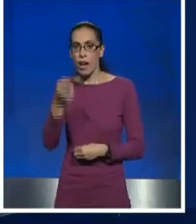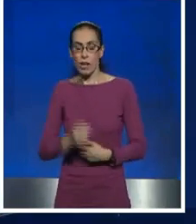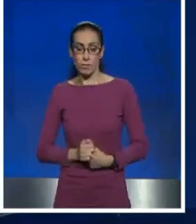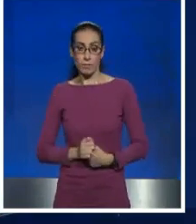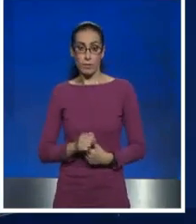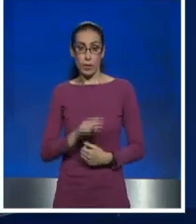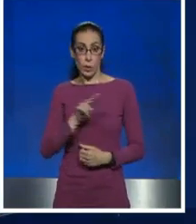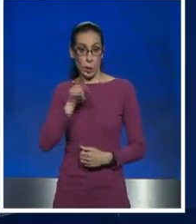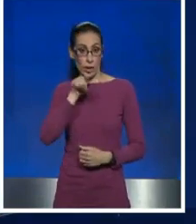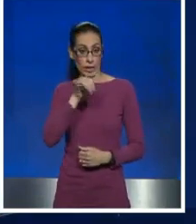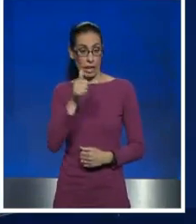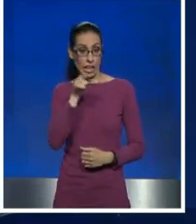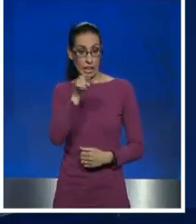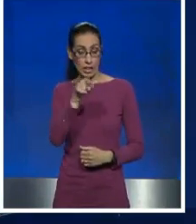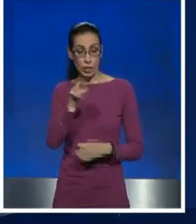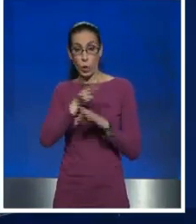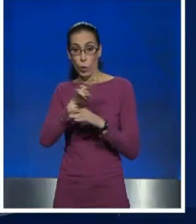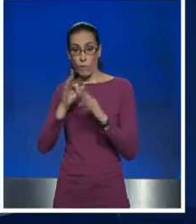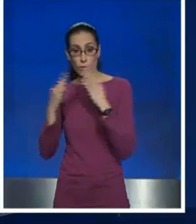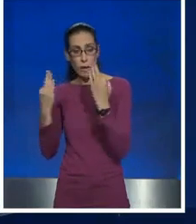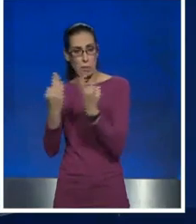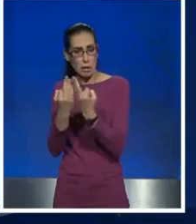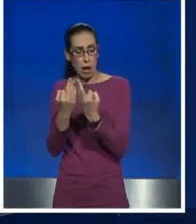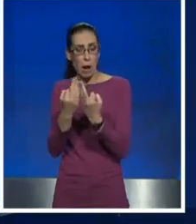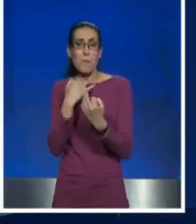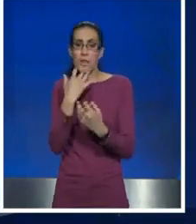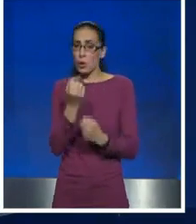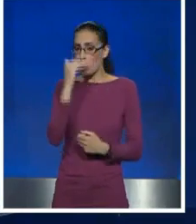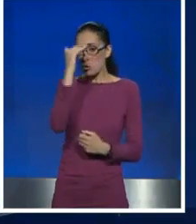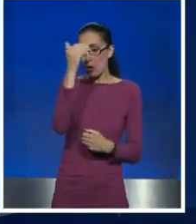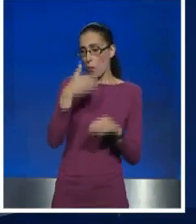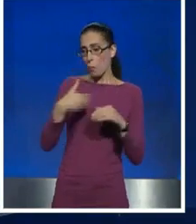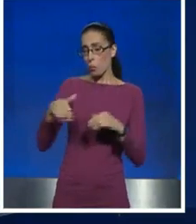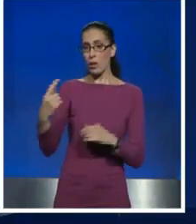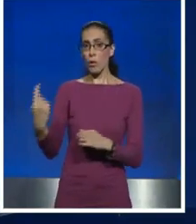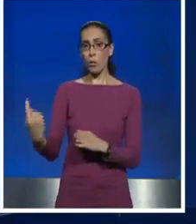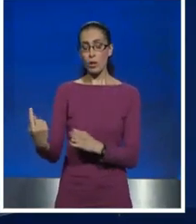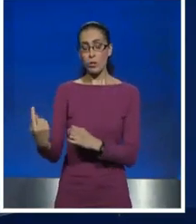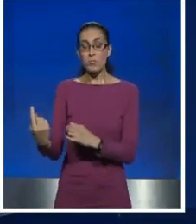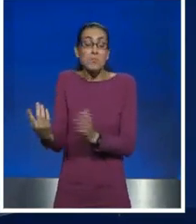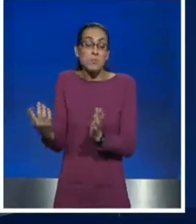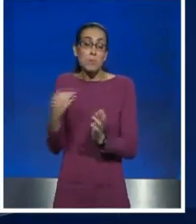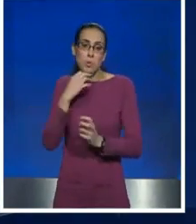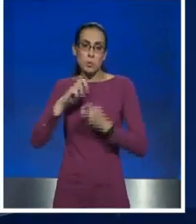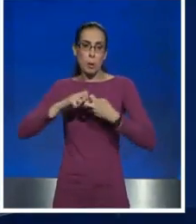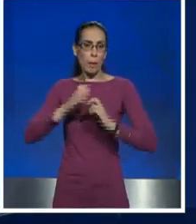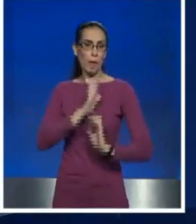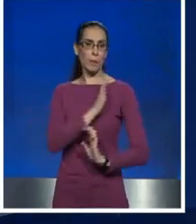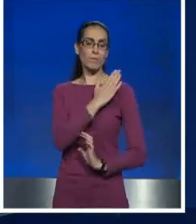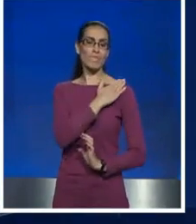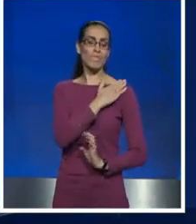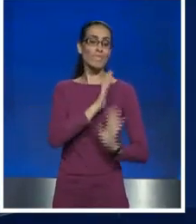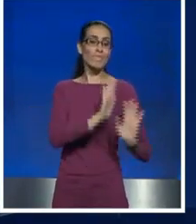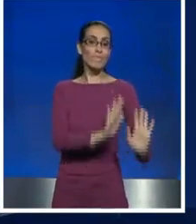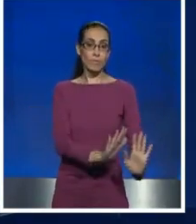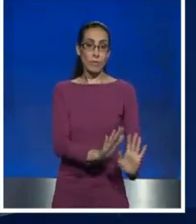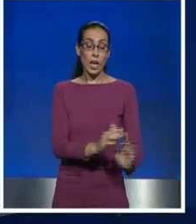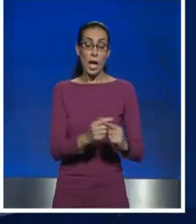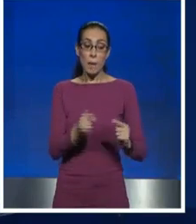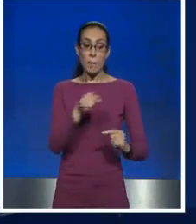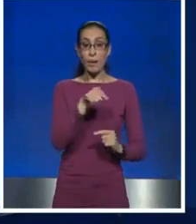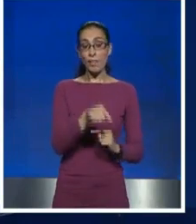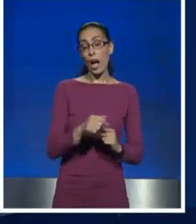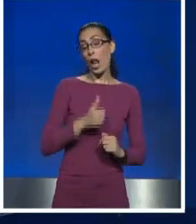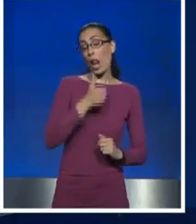tiegħu tispiċċa barra t-triq ma jimportax. Basta dan u l-aqwa żmien u għandna